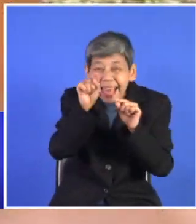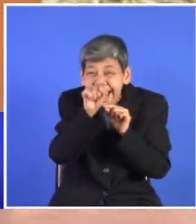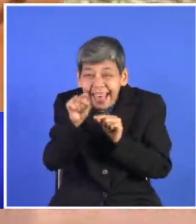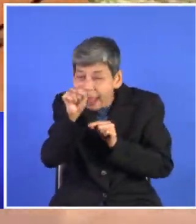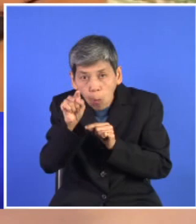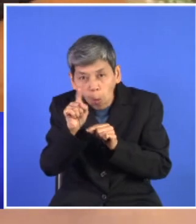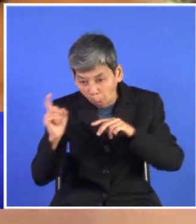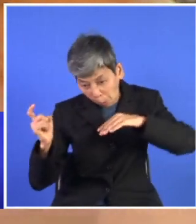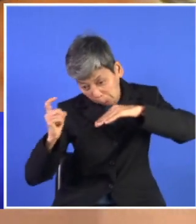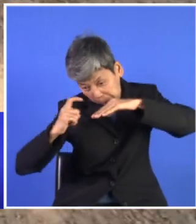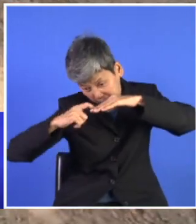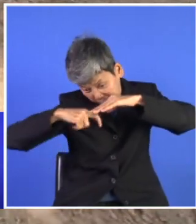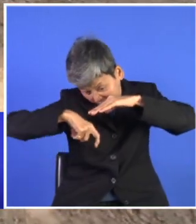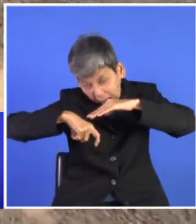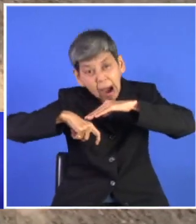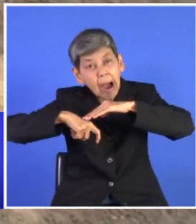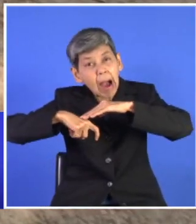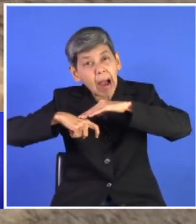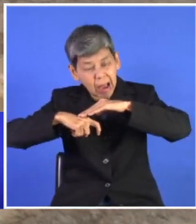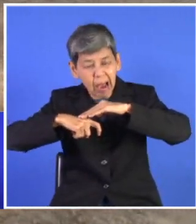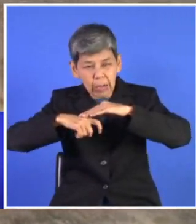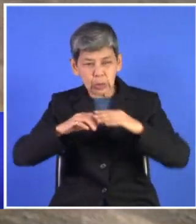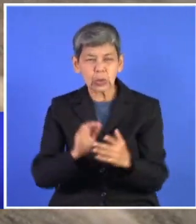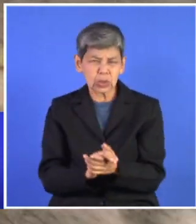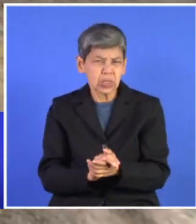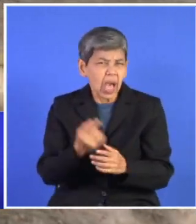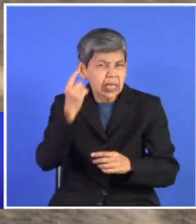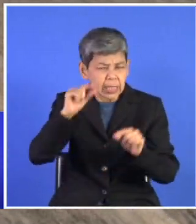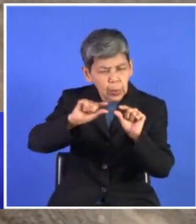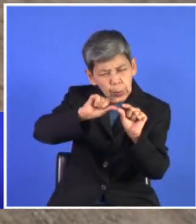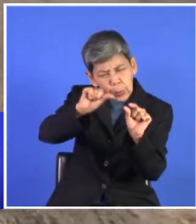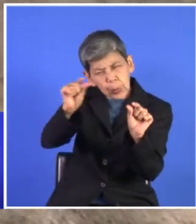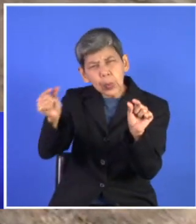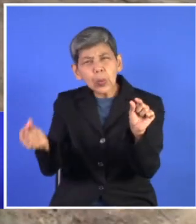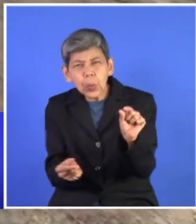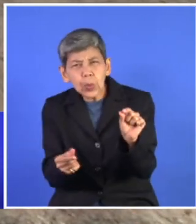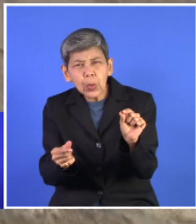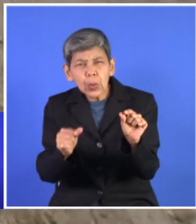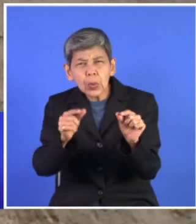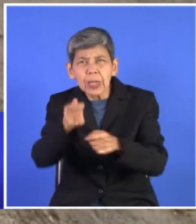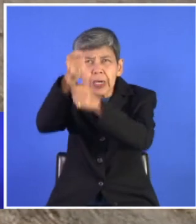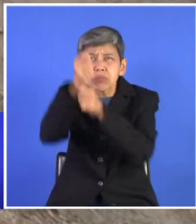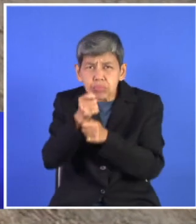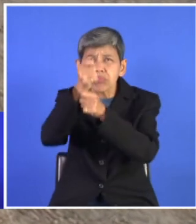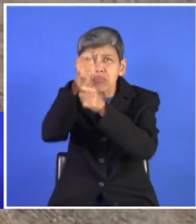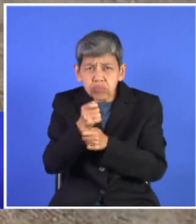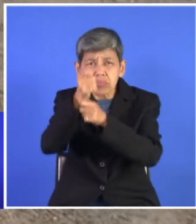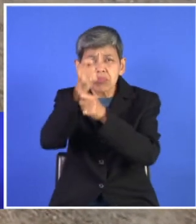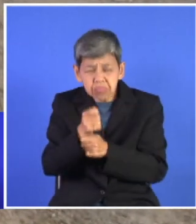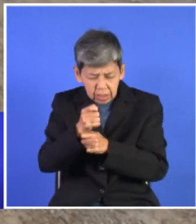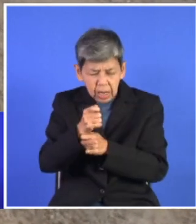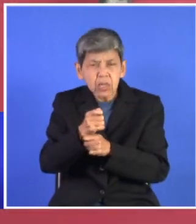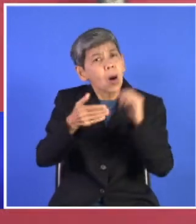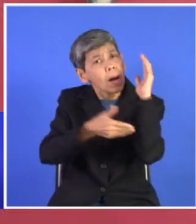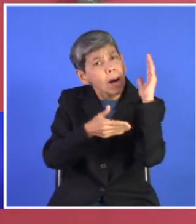าะนิดนึงอะนะแต่ลึกถึงกระดูกนะใช่ค่ะ สงสัยจะเป็นไอ้เคียวที่เขาไปกระชากไอ้ผลปาล์มป่ะ เป็นไปได้พี่ ใช่